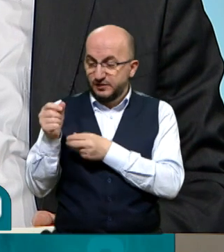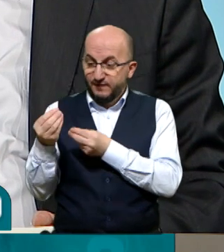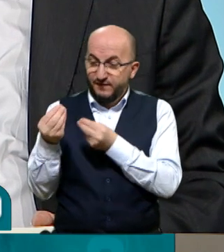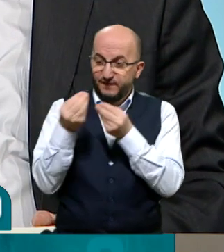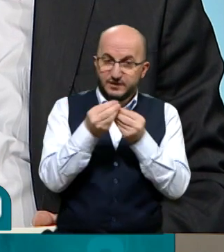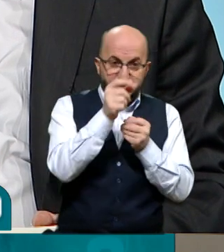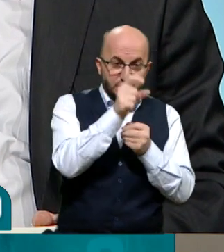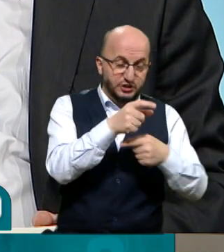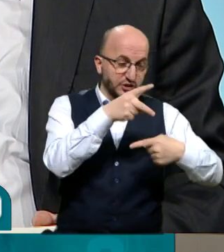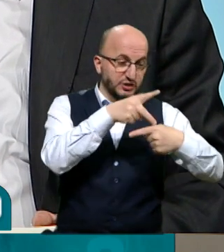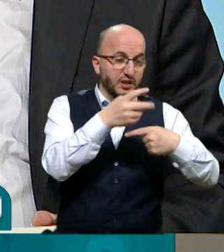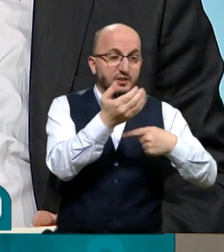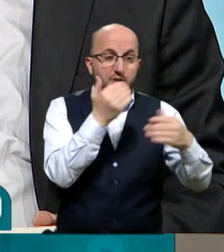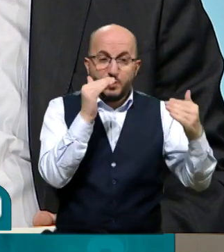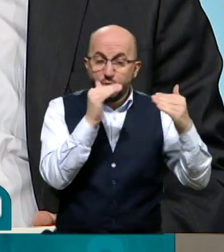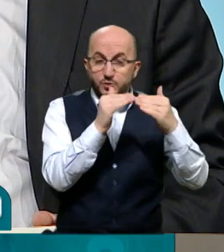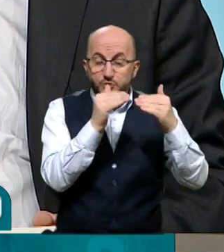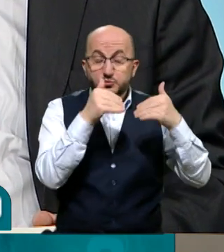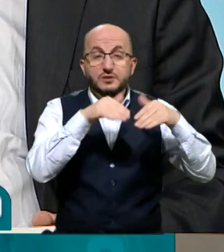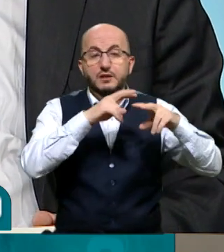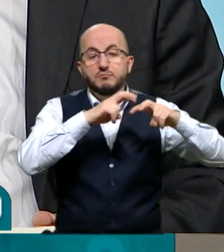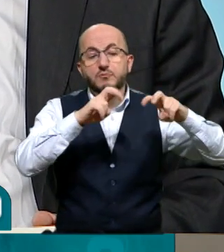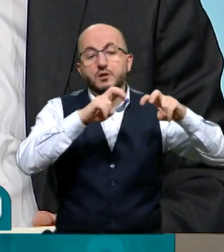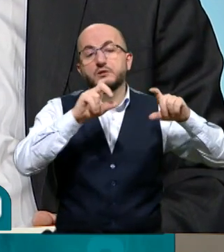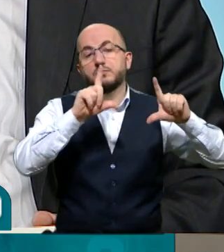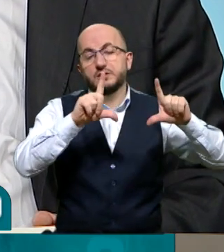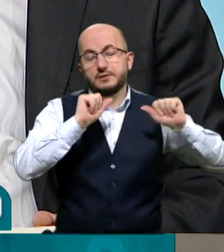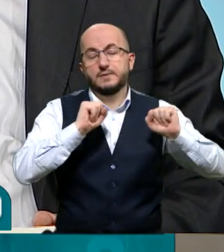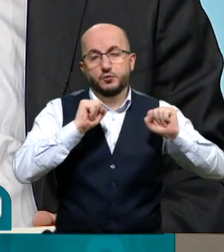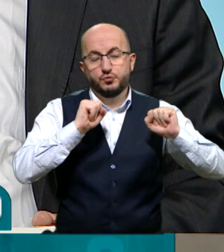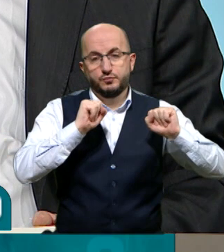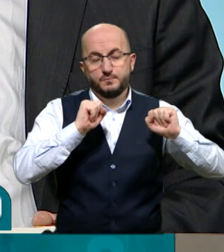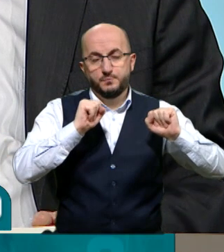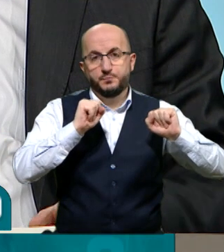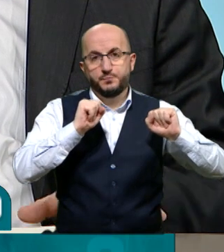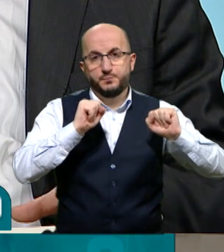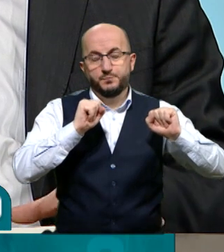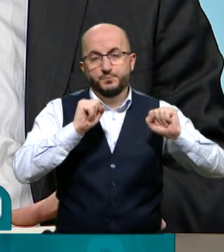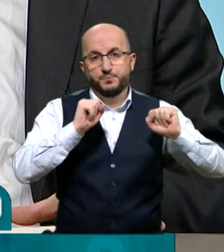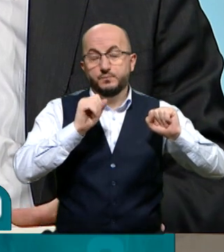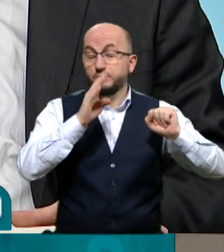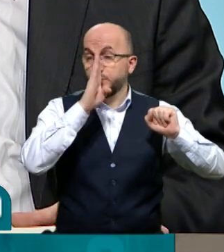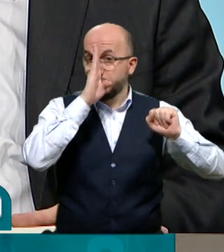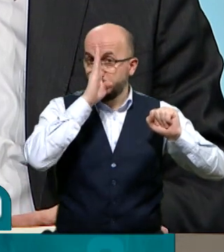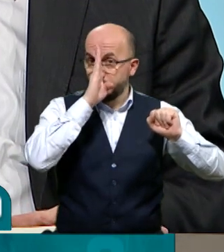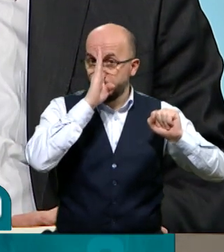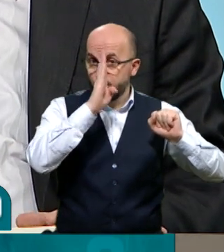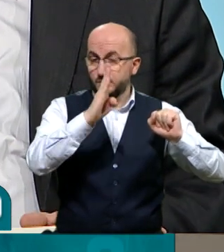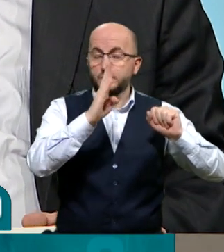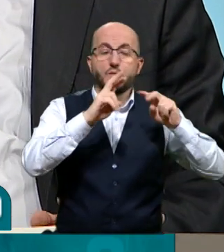kişinin zekat almaya ehil mi değil mi bunu araştırması gerekir. Bunu kesinlikle araştırması